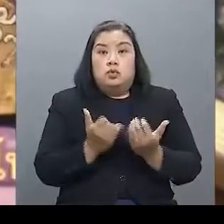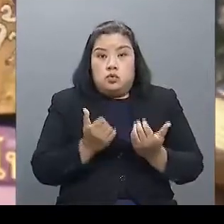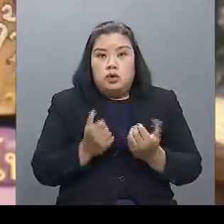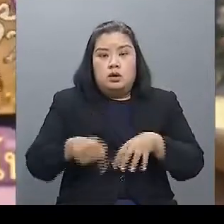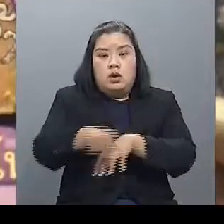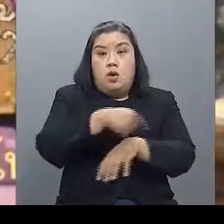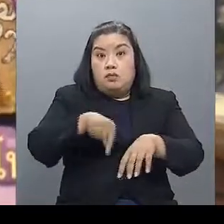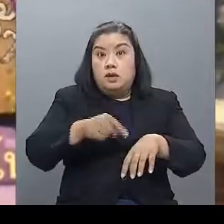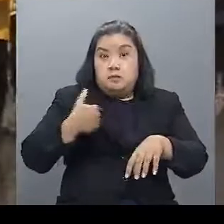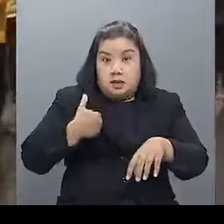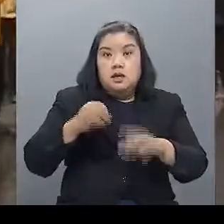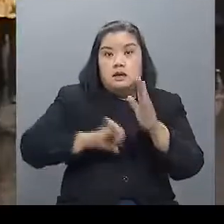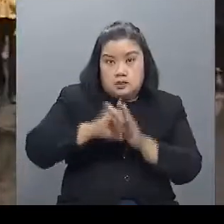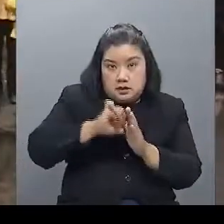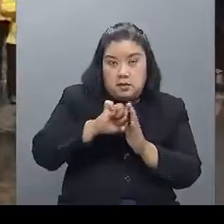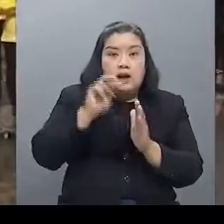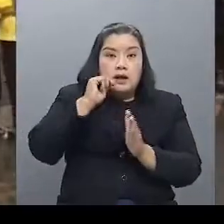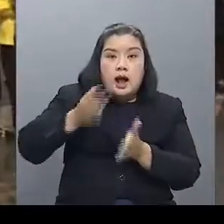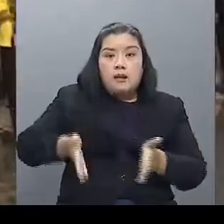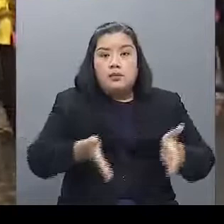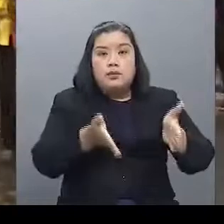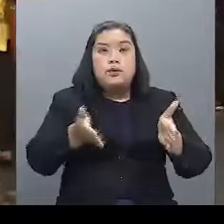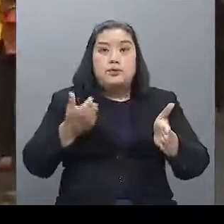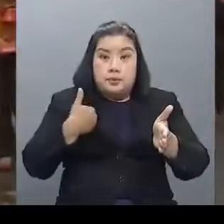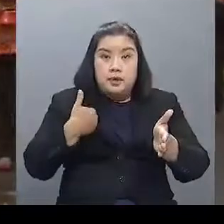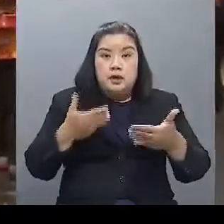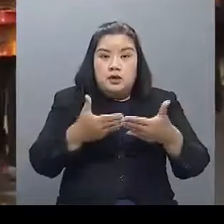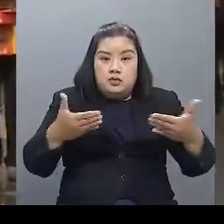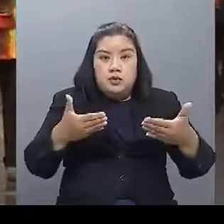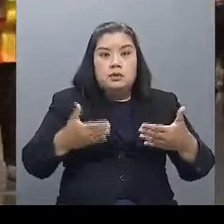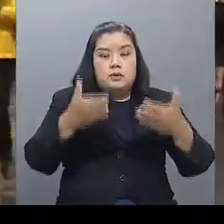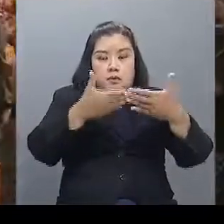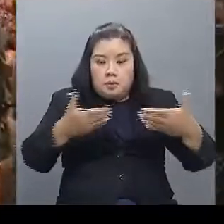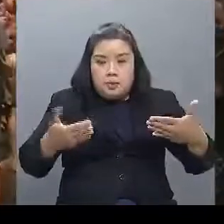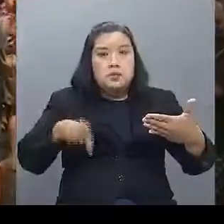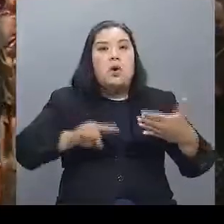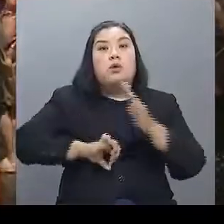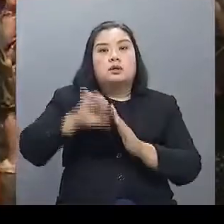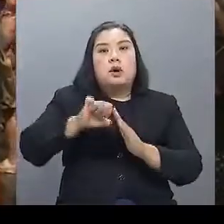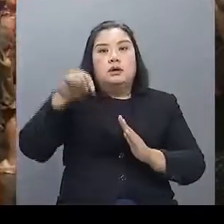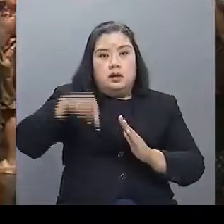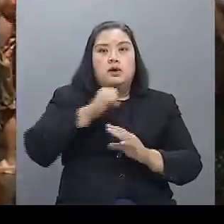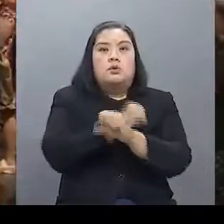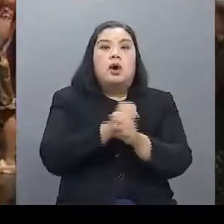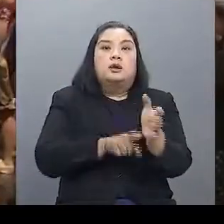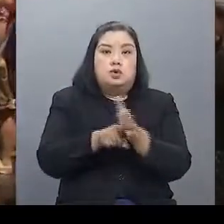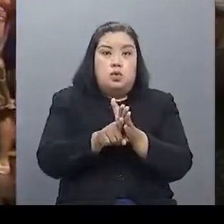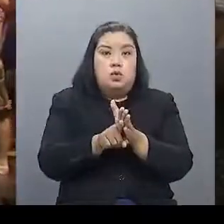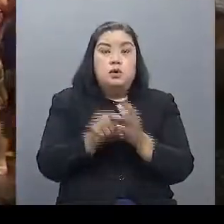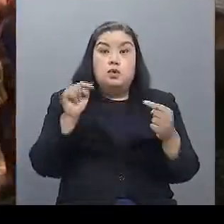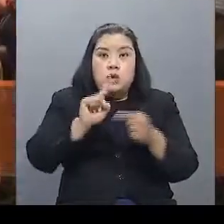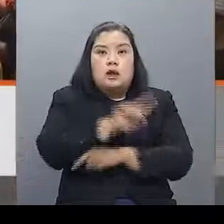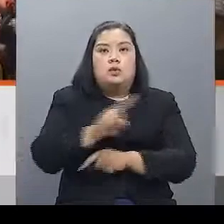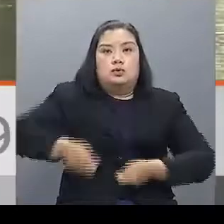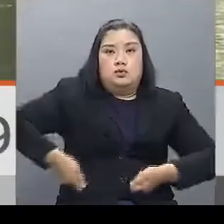และลานอเนกประสงค์ข่วงประตูท่าแพเป็นเขตป้องกันโรคในเทศกาลสงกรานต์โดยให้หน่วยงานผู้รับผิดชอบพื้น